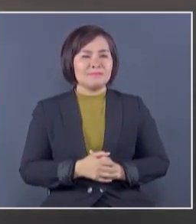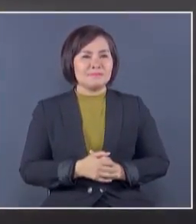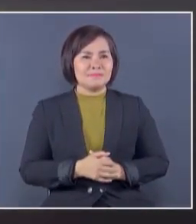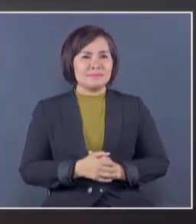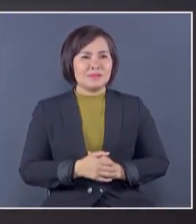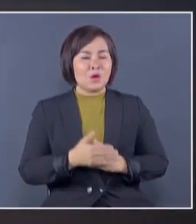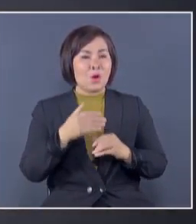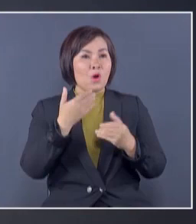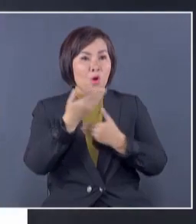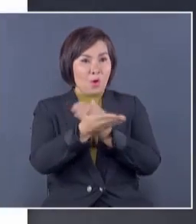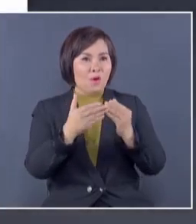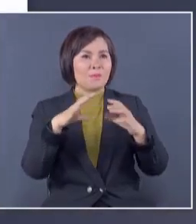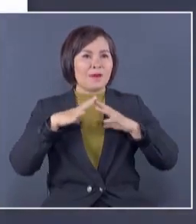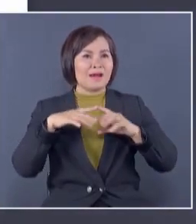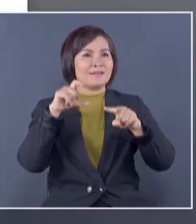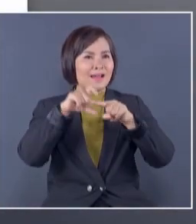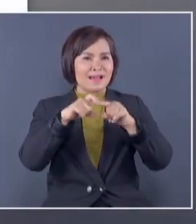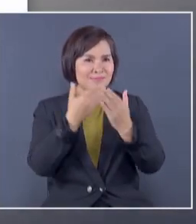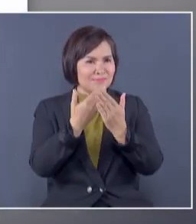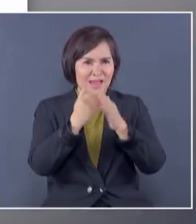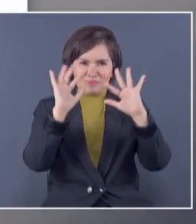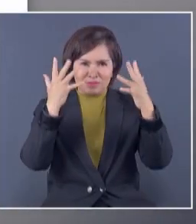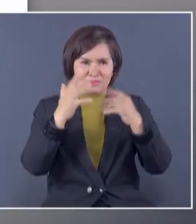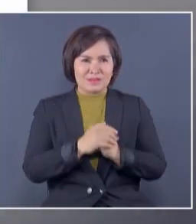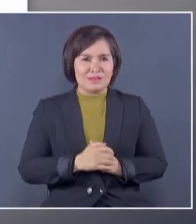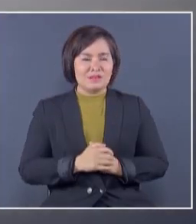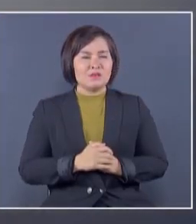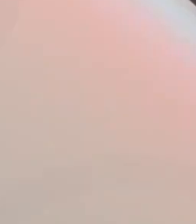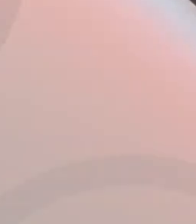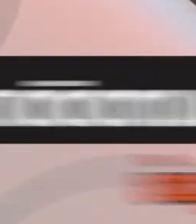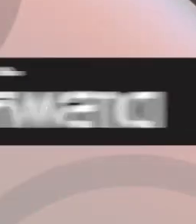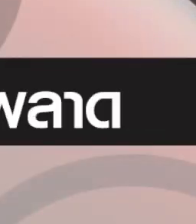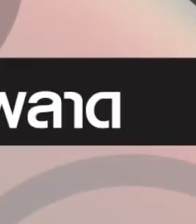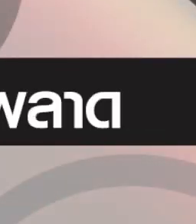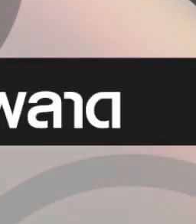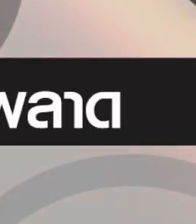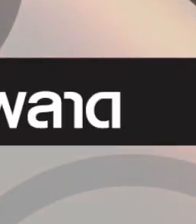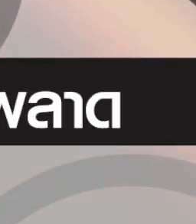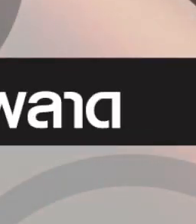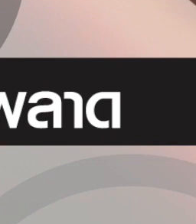แชร์ค่าห้องด้วยนะคือจองแบบฟรีอ่ะ ไม่ช่วยจ่ายอีกต่างหาก ไม่ช่วยจ่ายด้วย